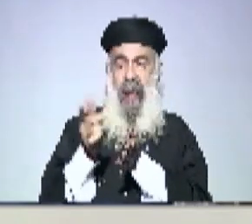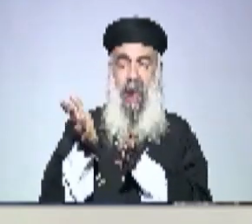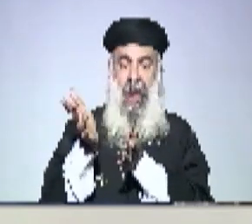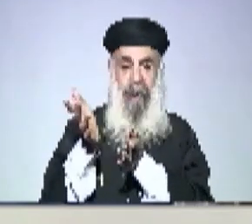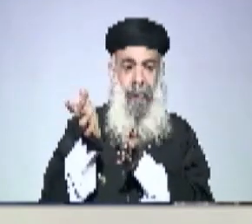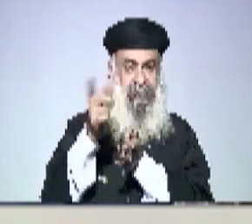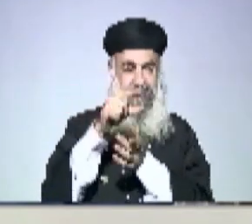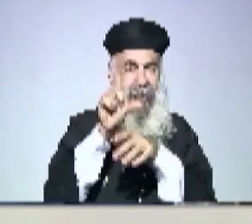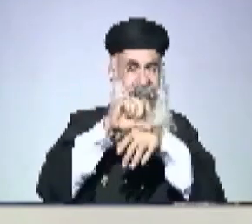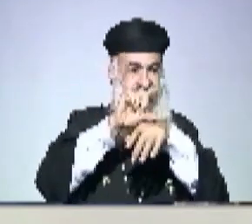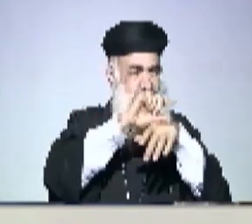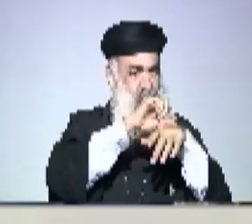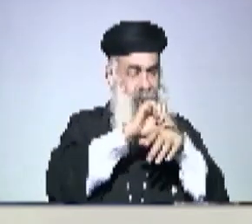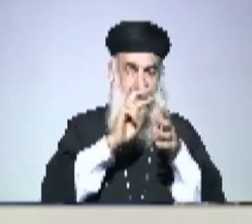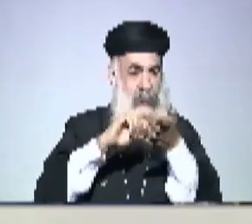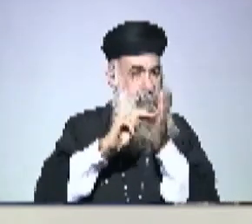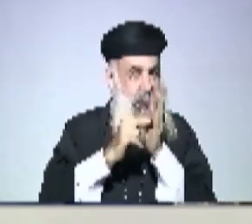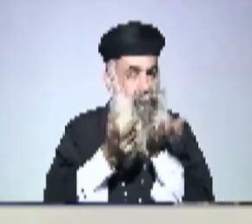يعملوها